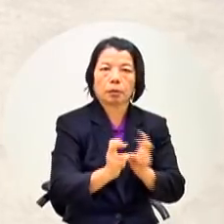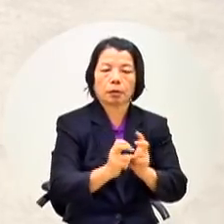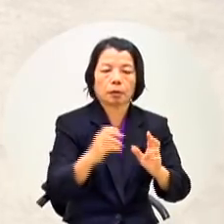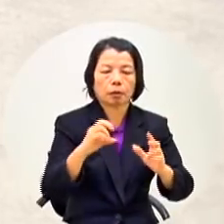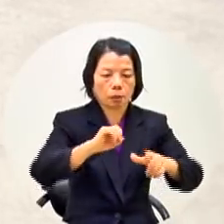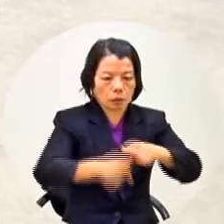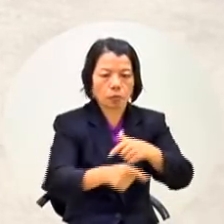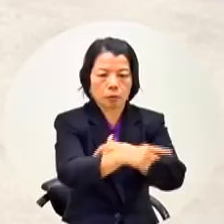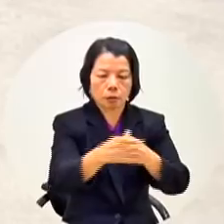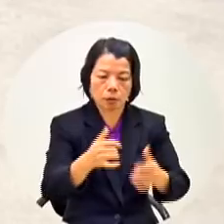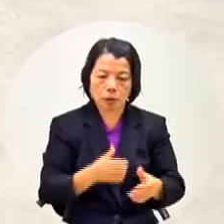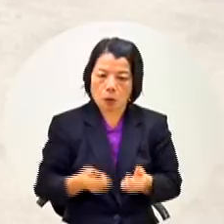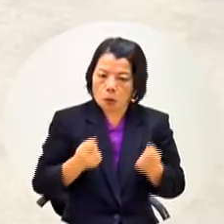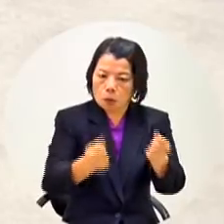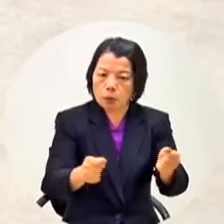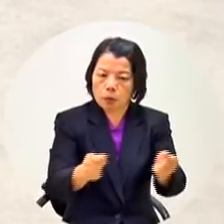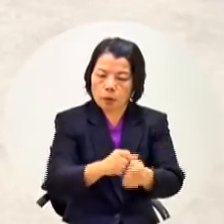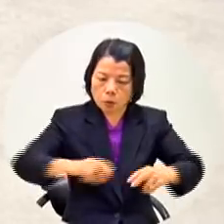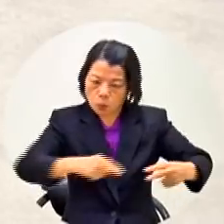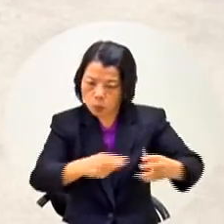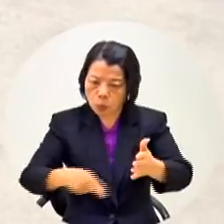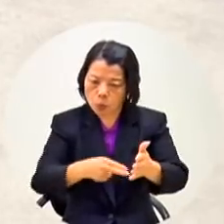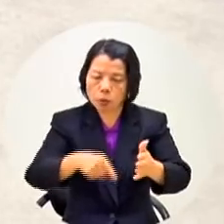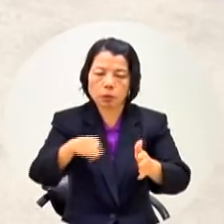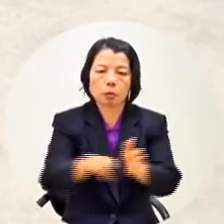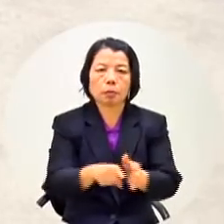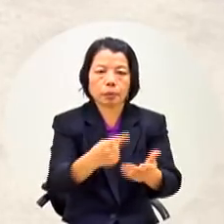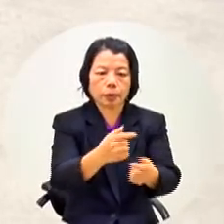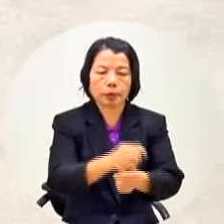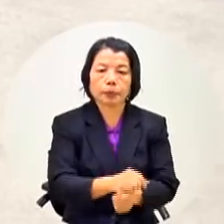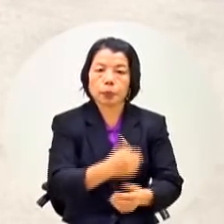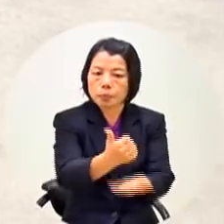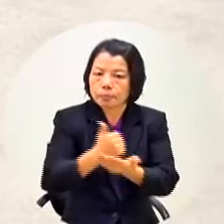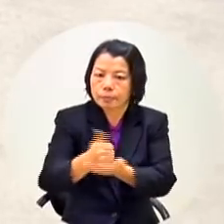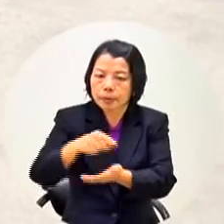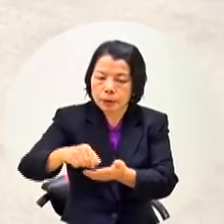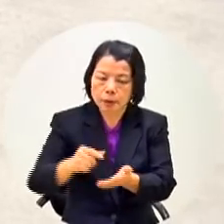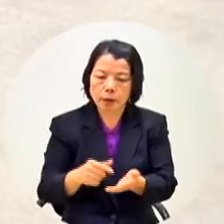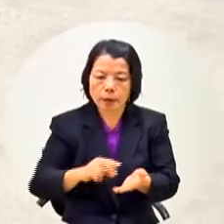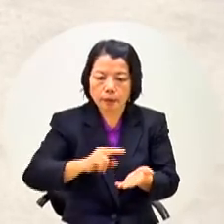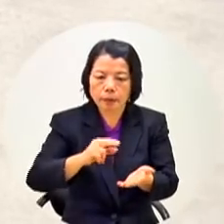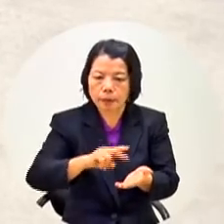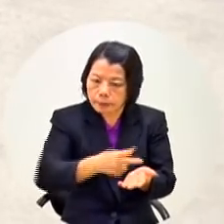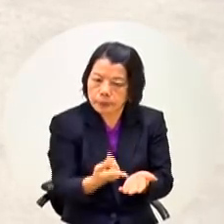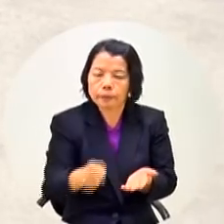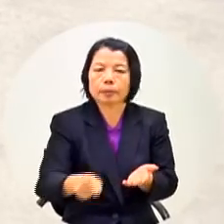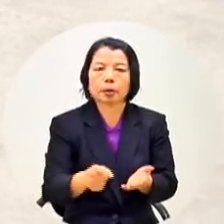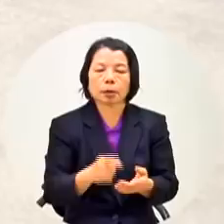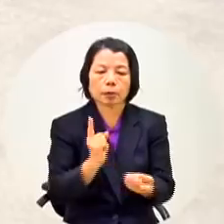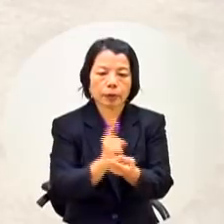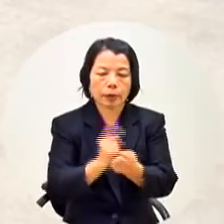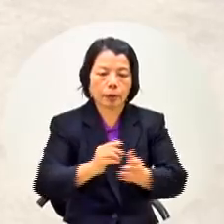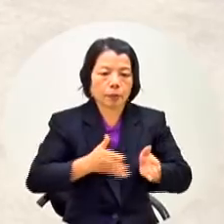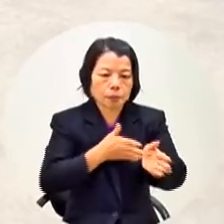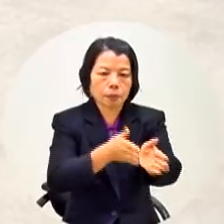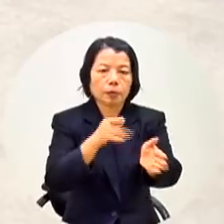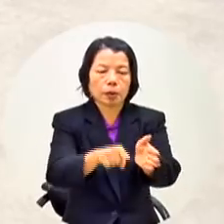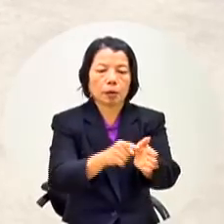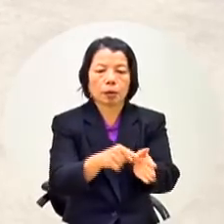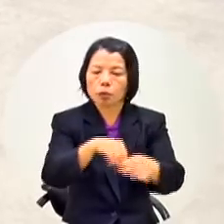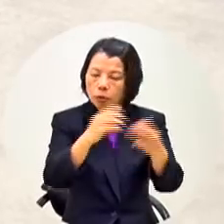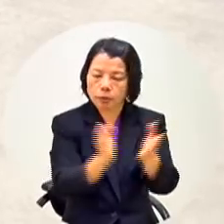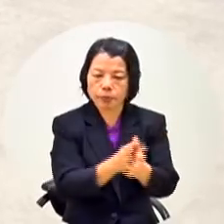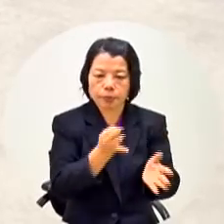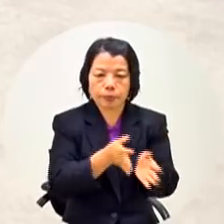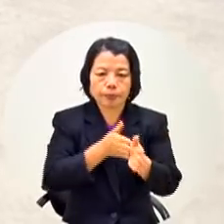构选聘的一个方式变更呢，因此我们建议把15列车就纳入我们总建设成本。那另